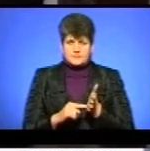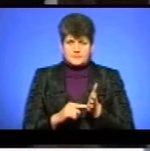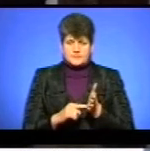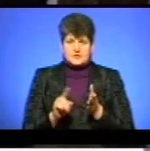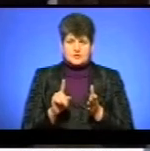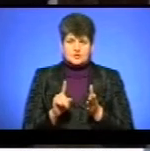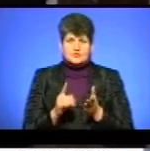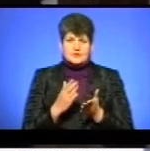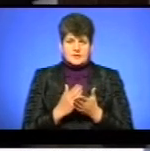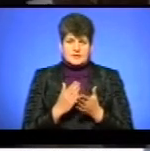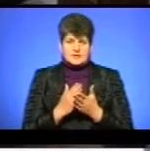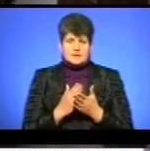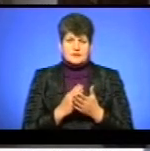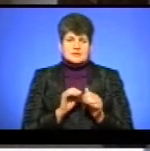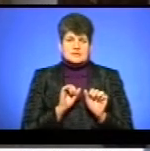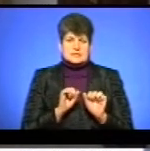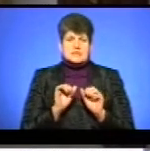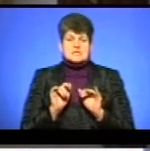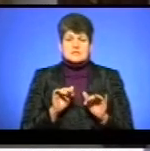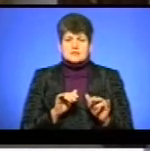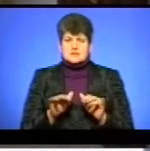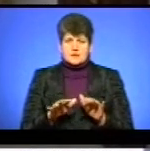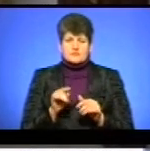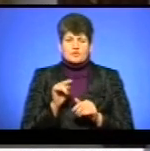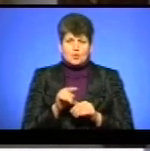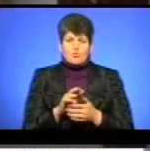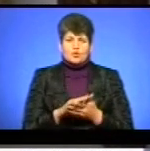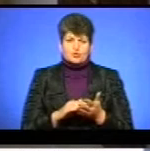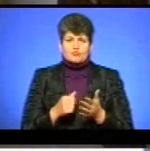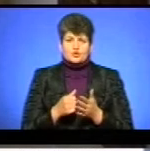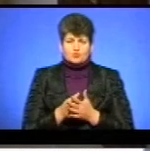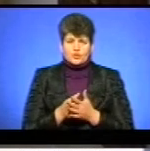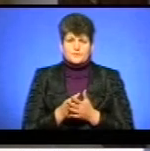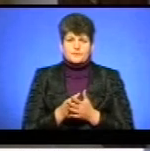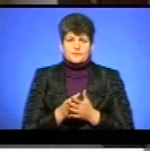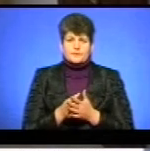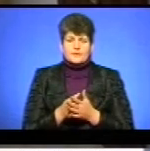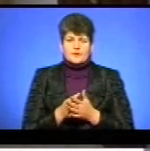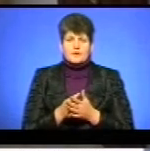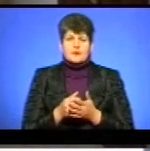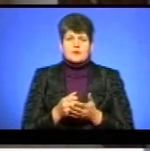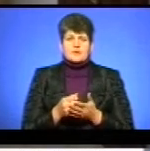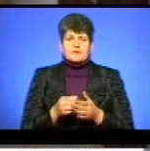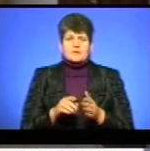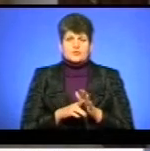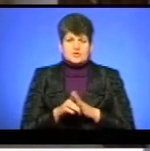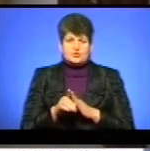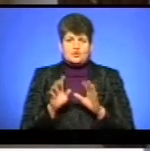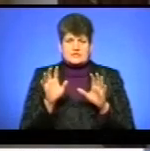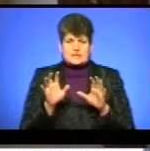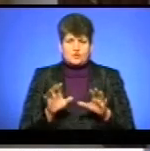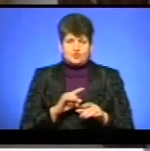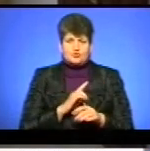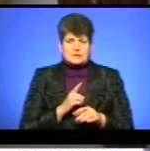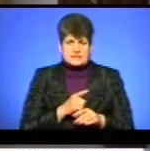що дія запобіжного заходу вона продовжується до набрання вироком законної сили, оскільки згідно